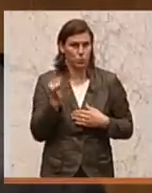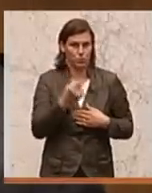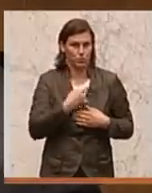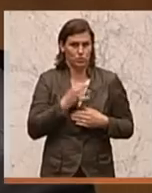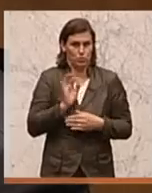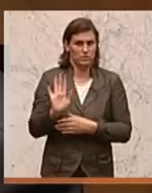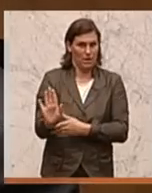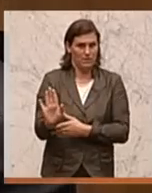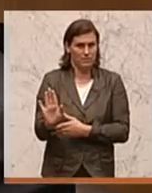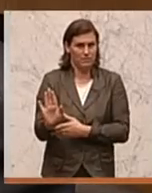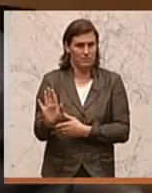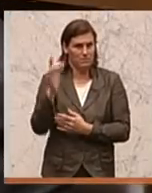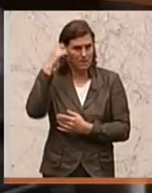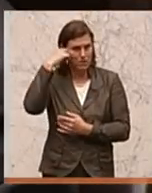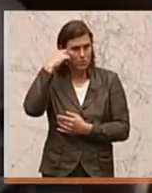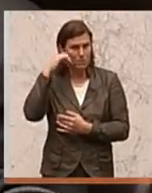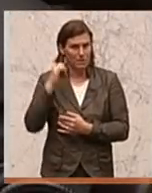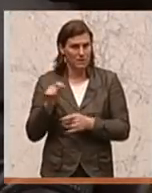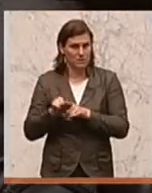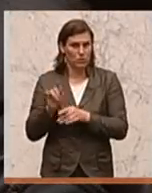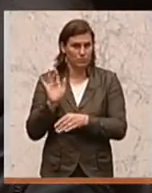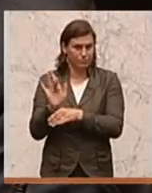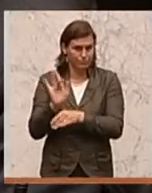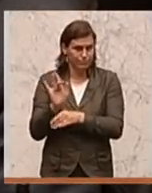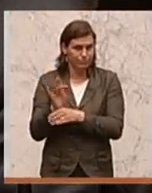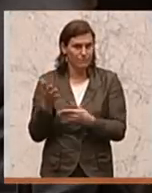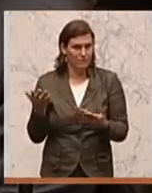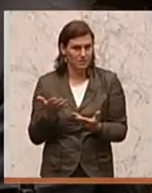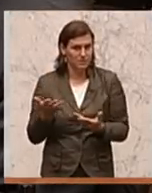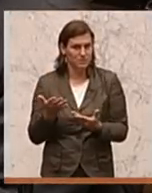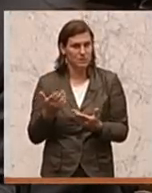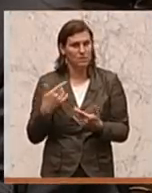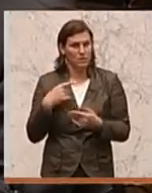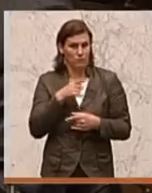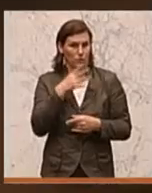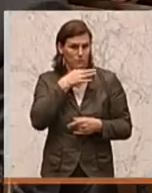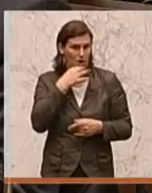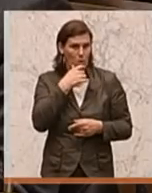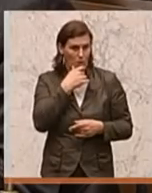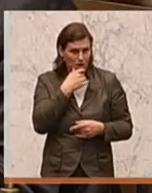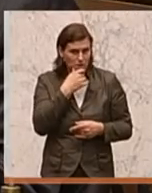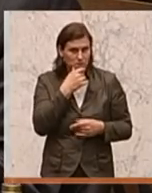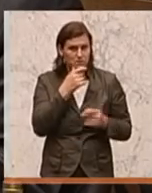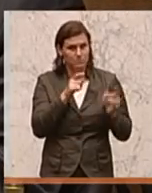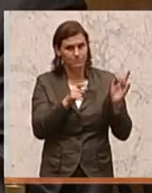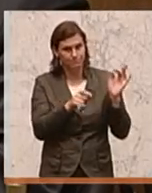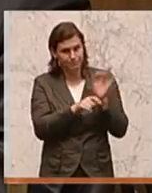Er ist aber jetzt auch zusätzlich Vorwürfen ausgesetzt von dieser alten Dame und ihren